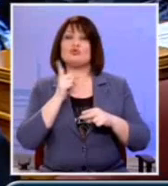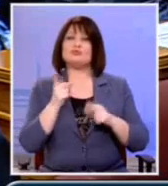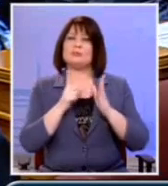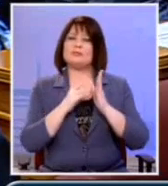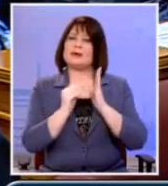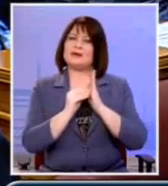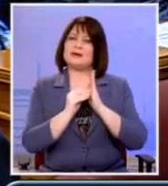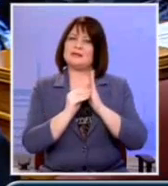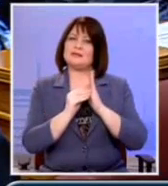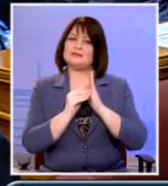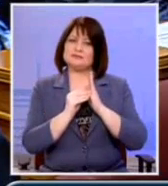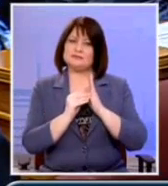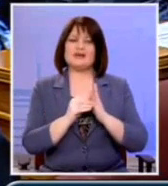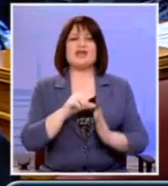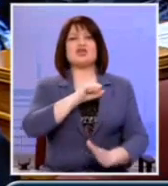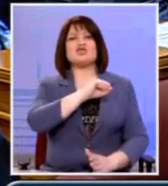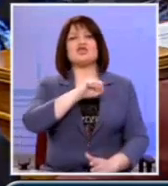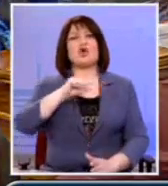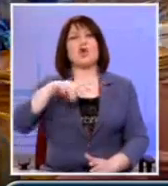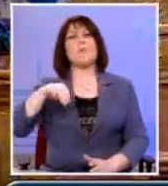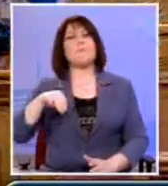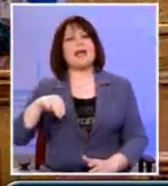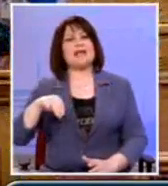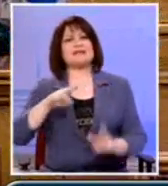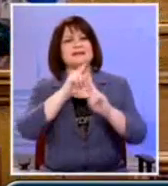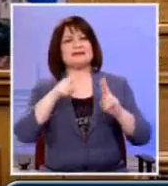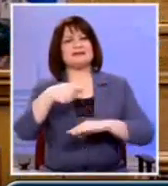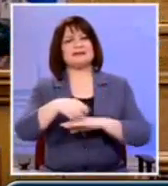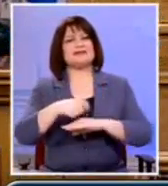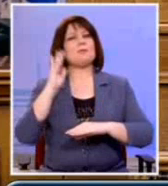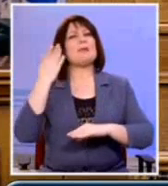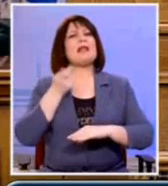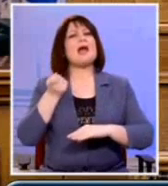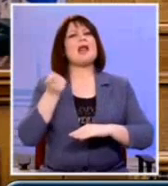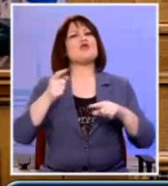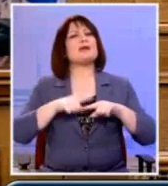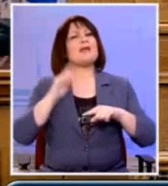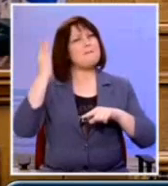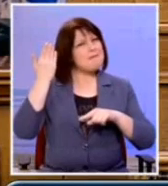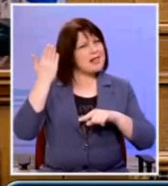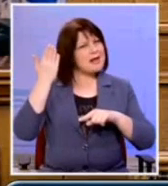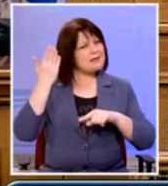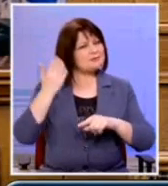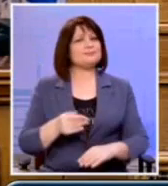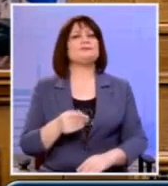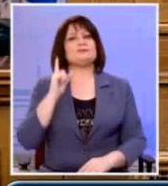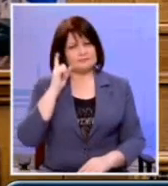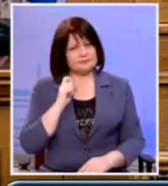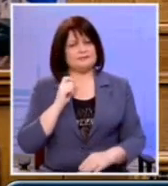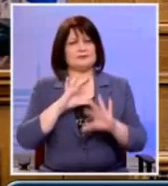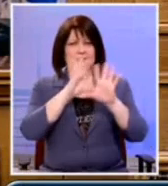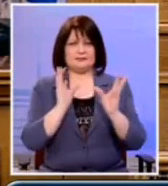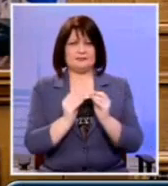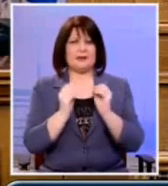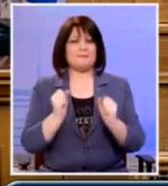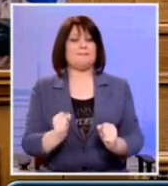η απόφαση Σοκομπέλς του Διεθνούς Δικαστηρίου επ' ευκαιρία ενός παλαιότερου δημόσιου χρέους της Ελλάδας, ότι υφίσταται μια γενική